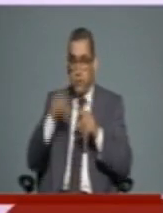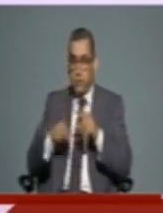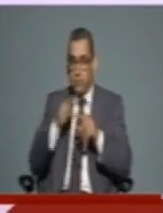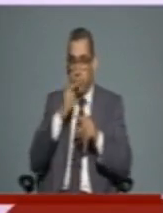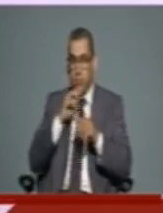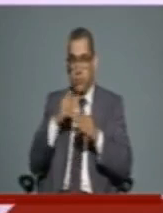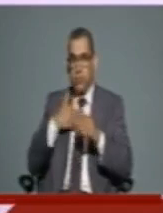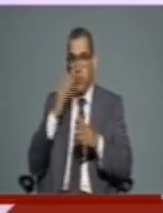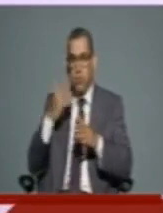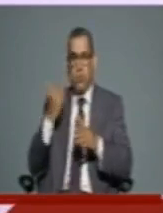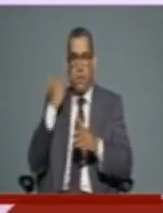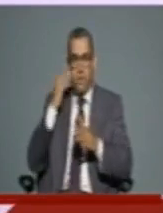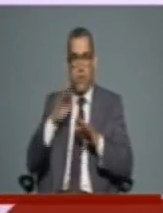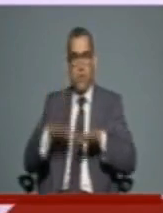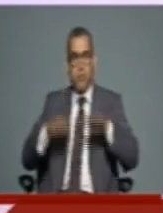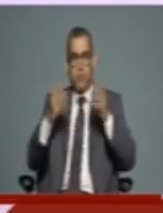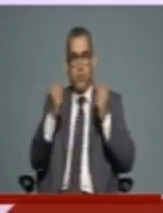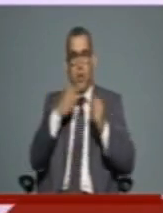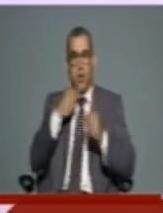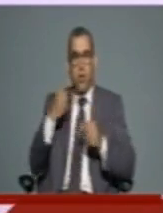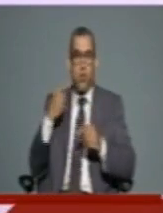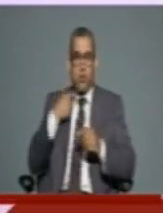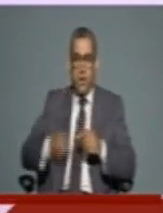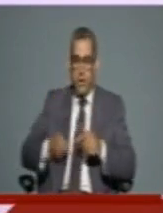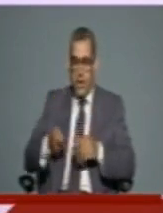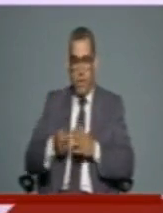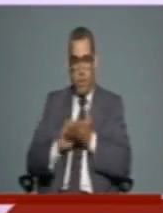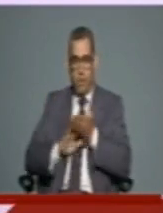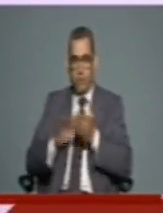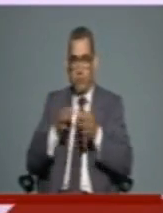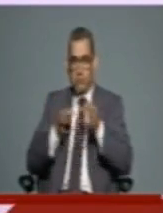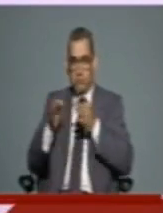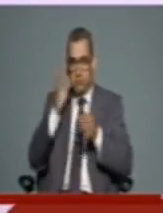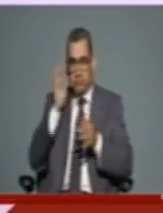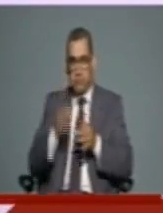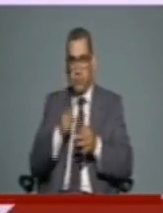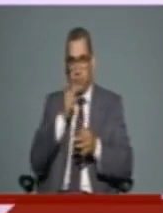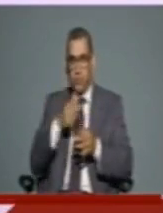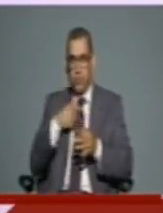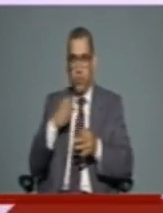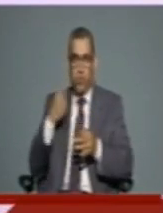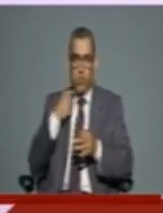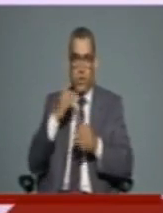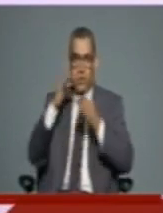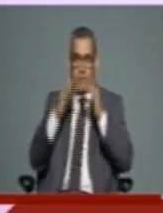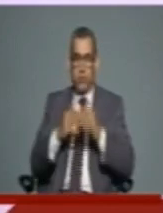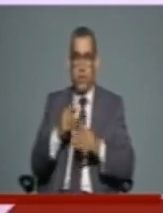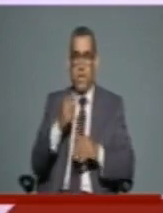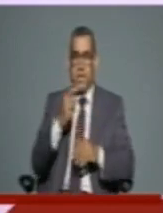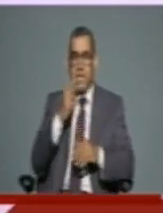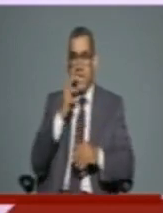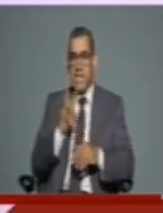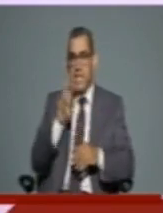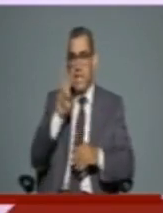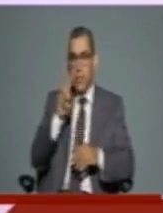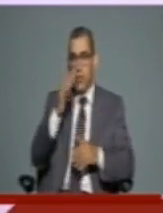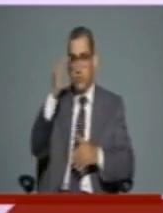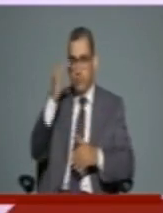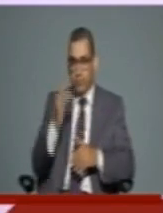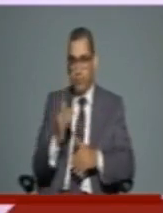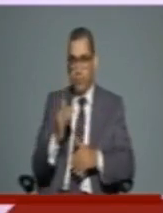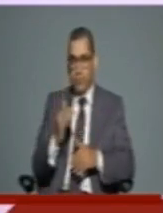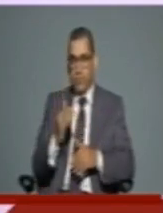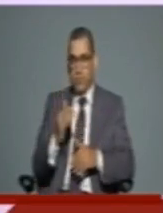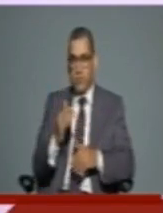هنعوض تكلفتها واجراءاتها في اقل من 7 سنوات تبقى